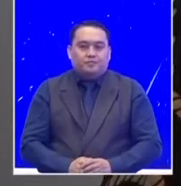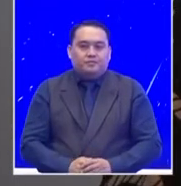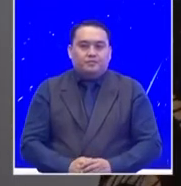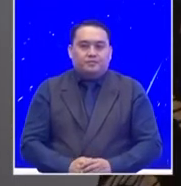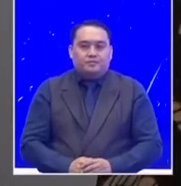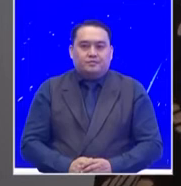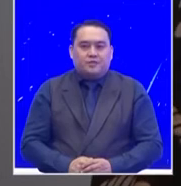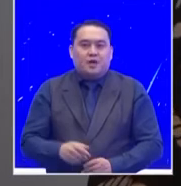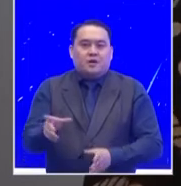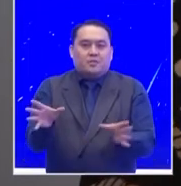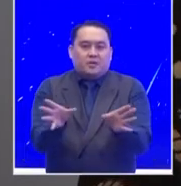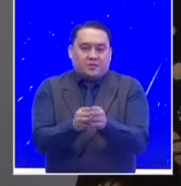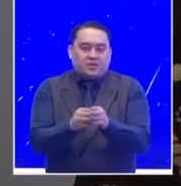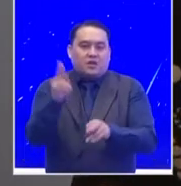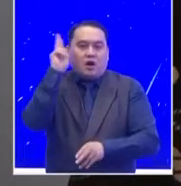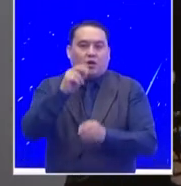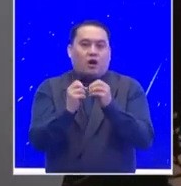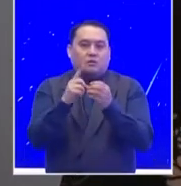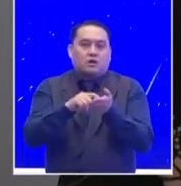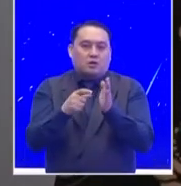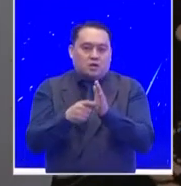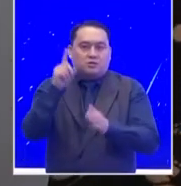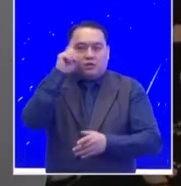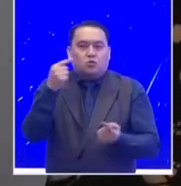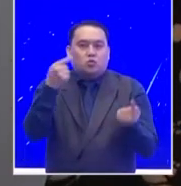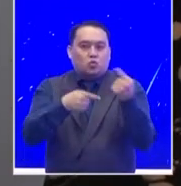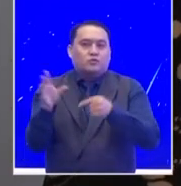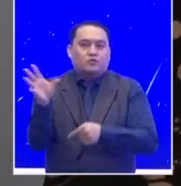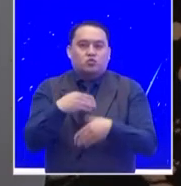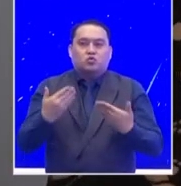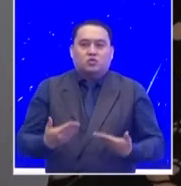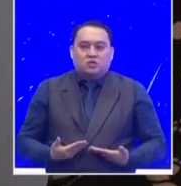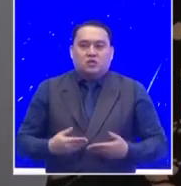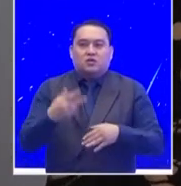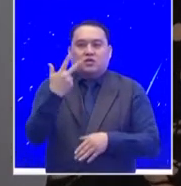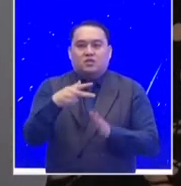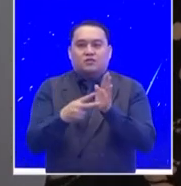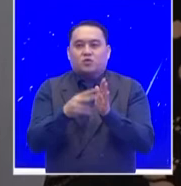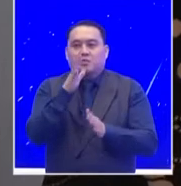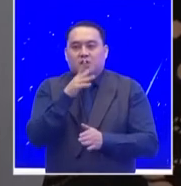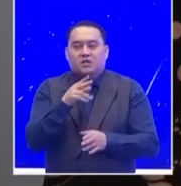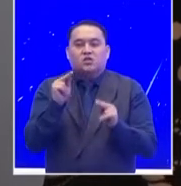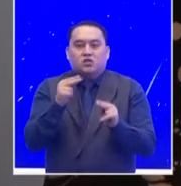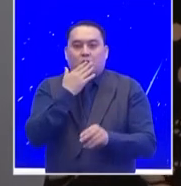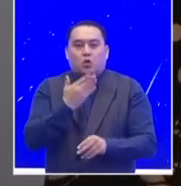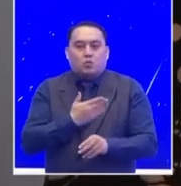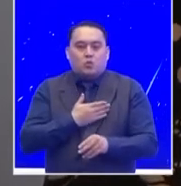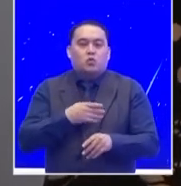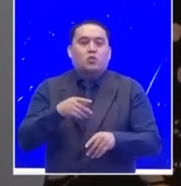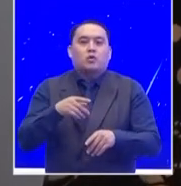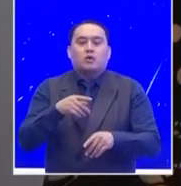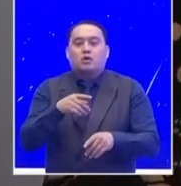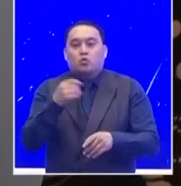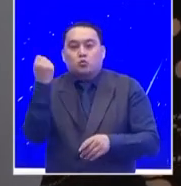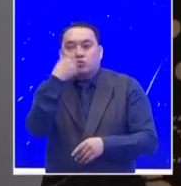бабушкой. Мы с ним проучились все 11 классов. Знаем друг друга всю жизнь. В браке 38 лет. Если честно, люблю реакцию людей, когда узнают,